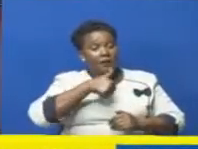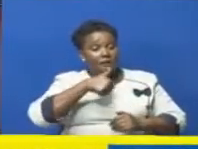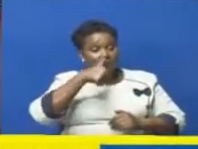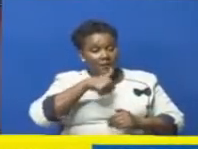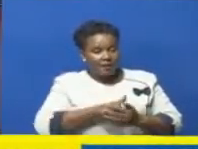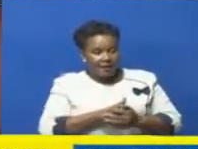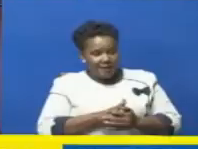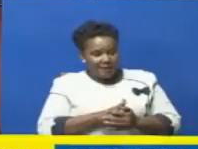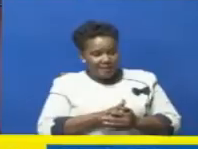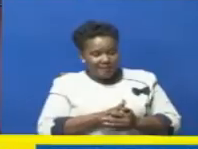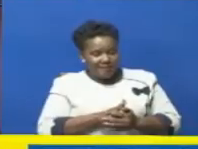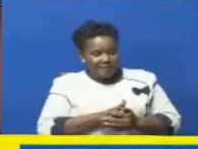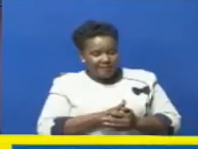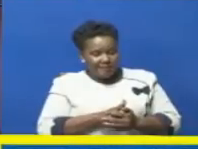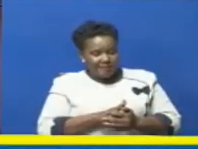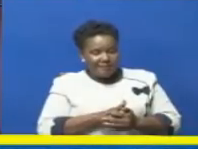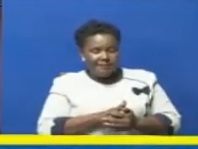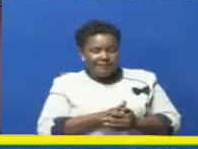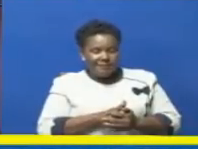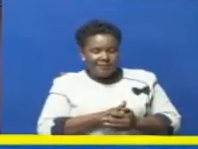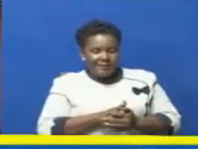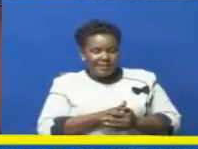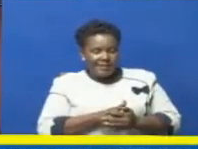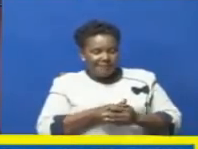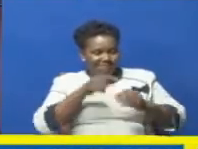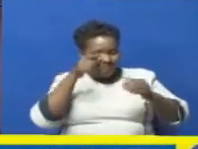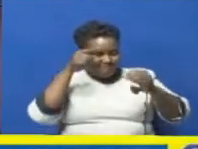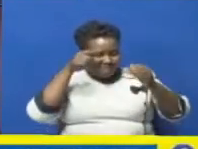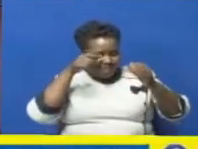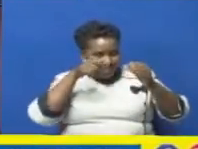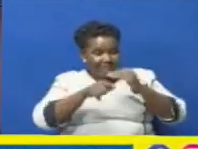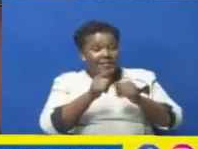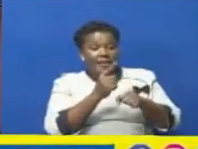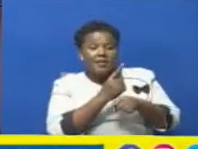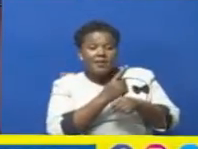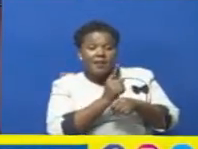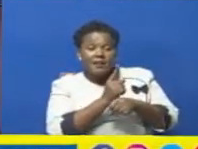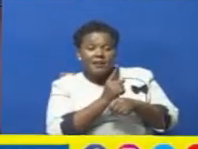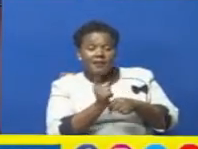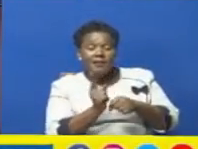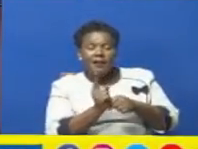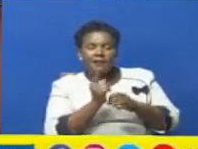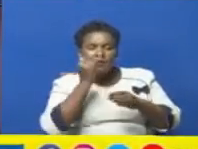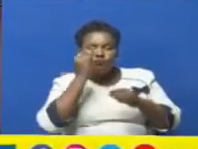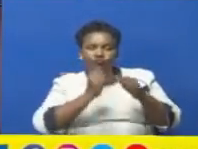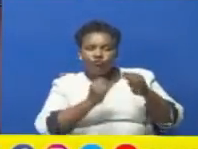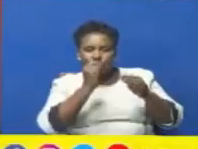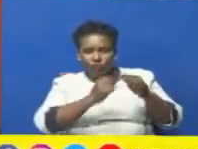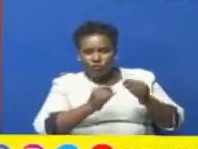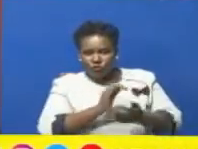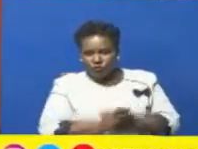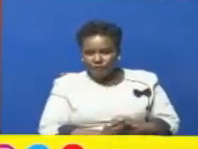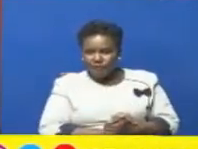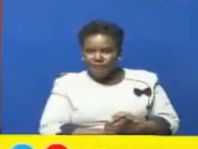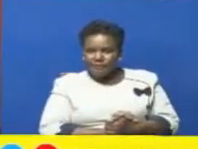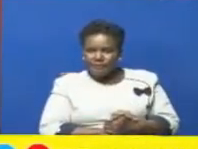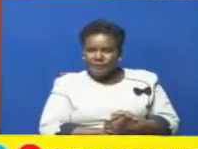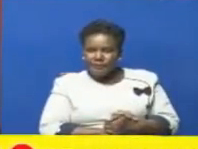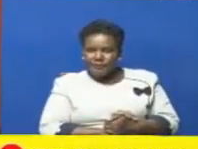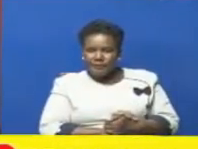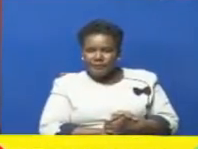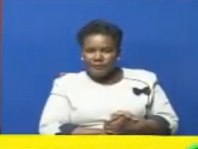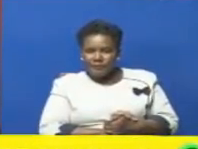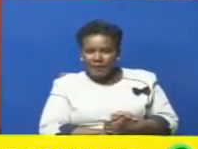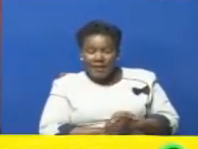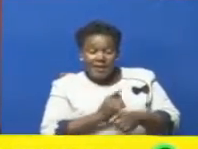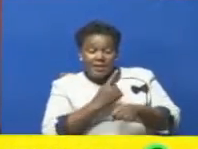Azam goli 1 dakika za mwishoni kabisa po, ikiwa timu mechi inaendelea kutamatika hivyo, ambapo ni dakika